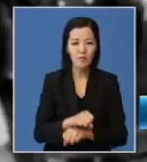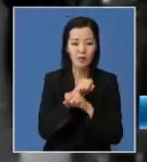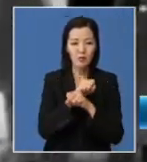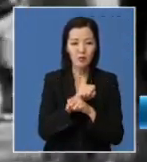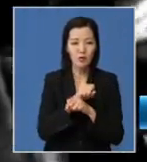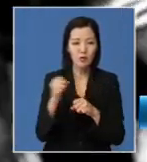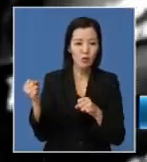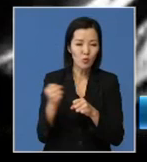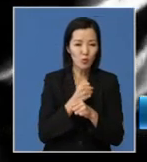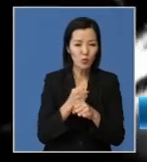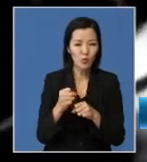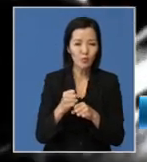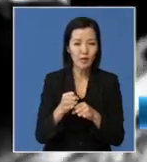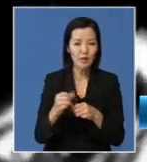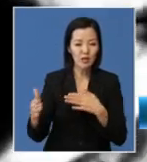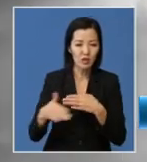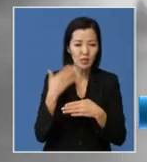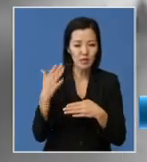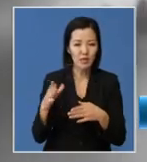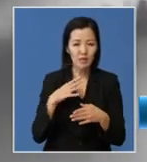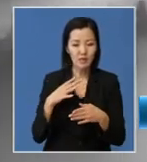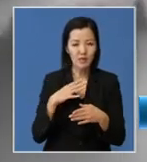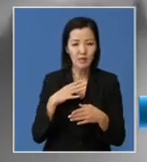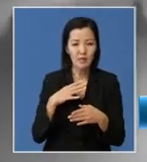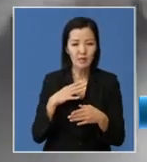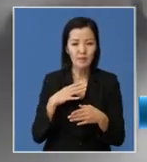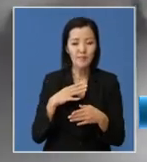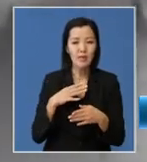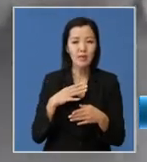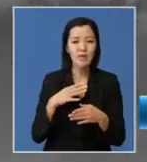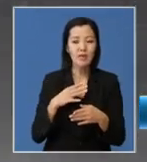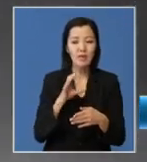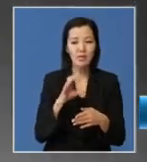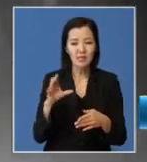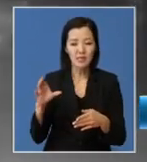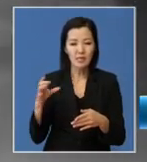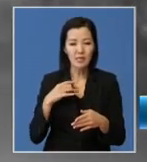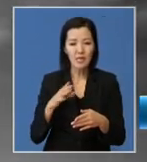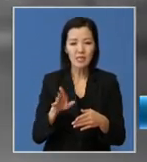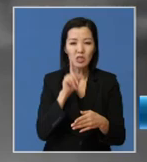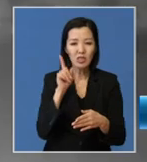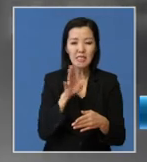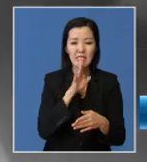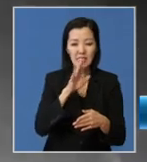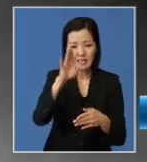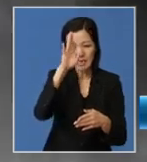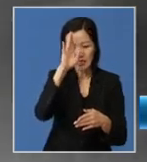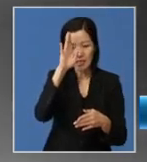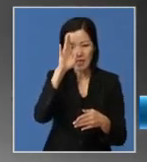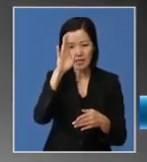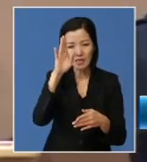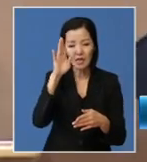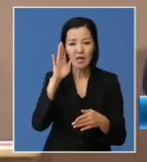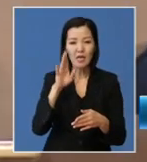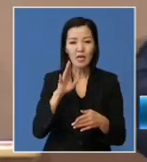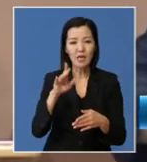соғуға бұйрық берді. Сөйтіп алаң қызылғанға боялды. Отаршыл империя сарбаздарының қыз жігіттерді өлімшетіп сабағанын халық